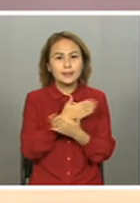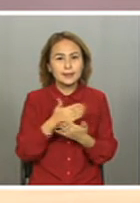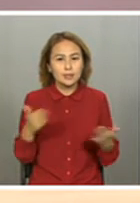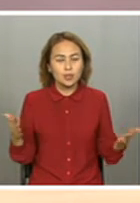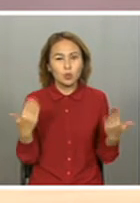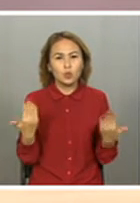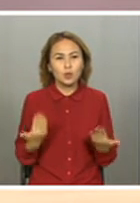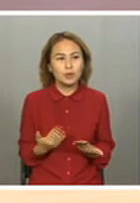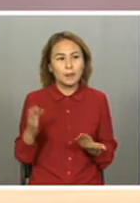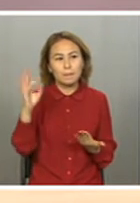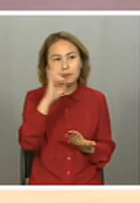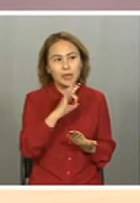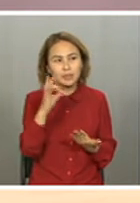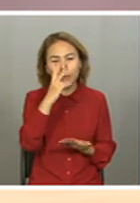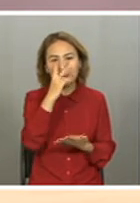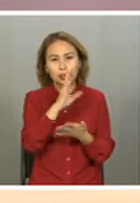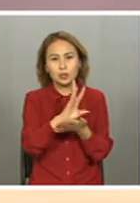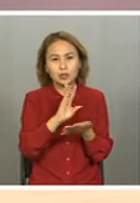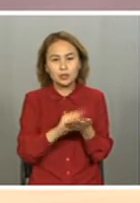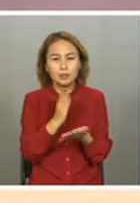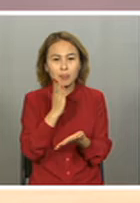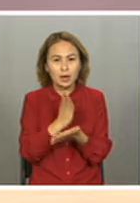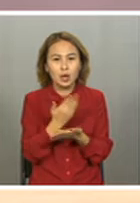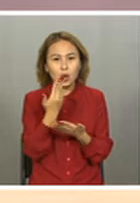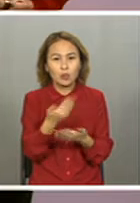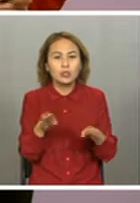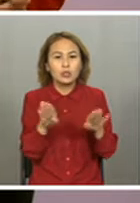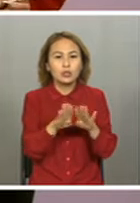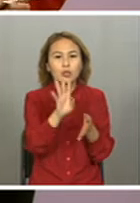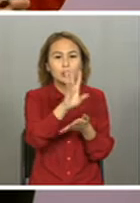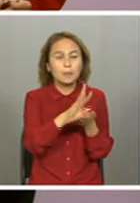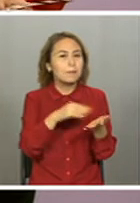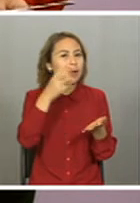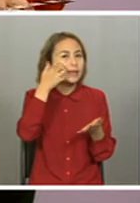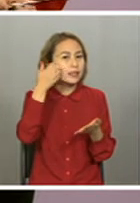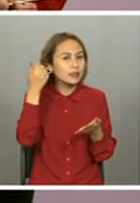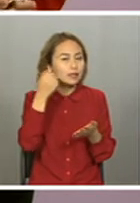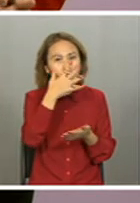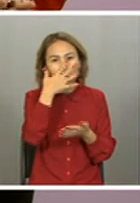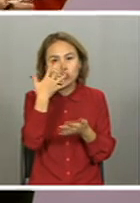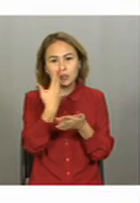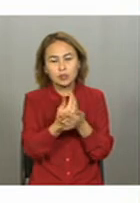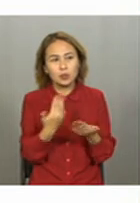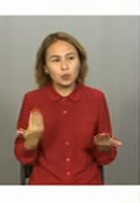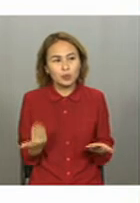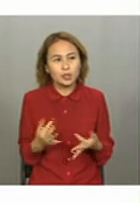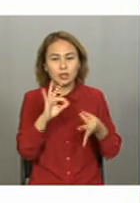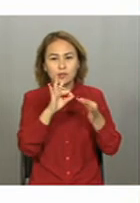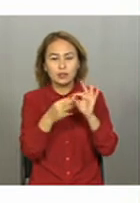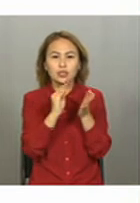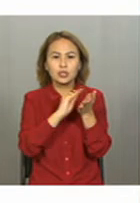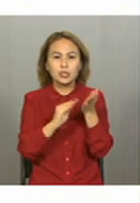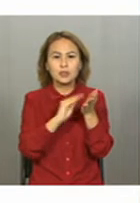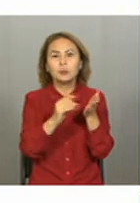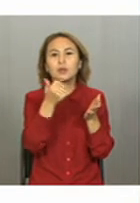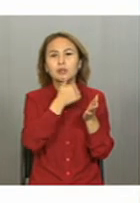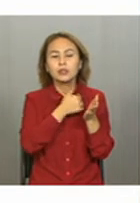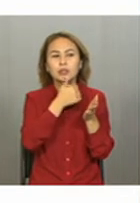баян үлгісі берілген. Осы үлгіні пайдаланып, өз өмір баяндарыңды жазыңдаршы.